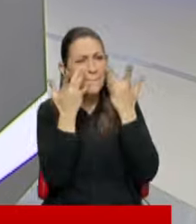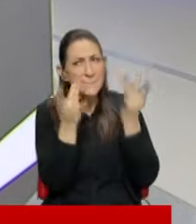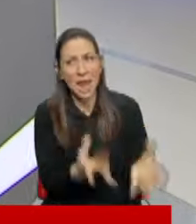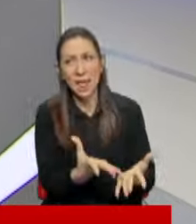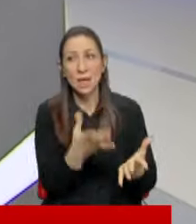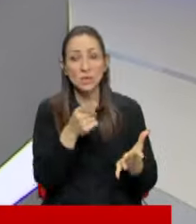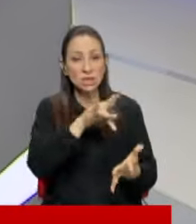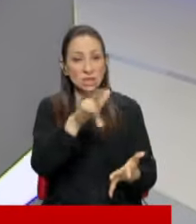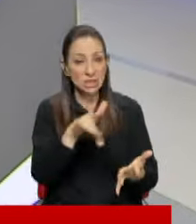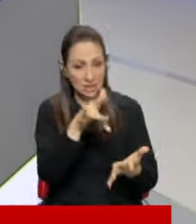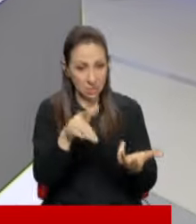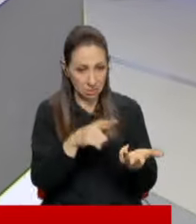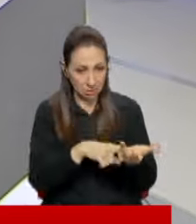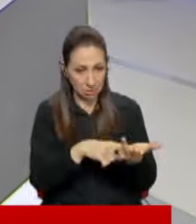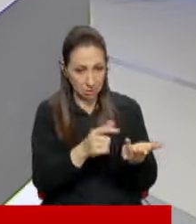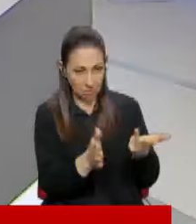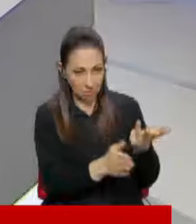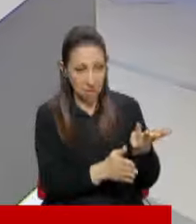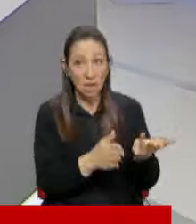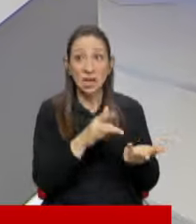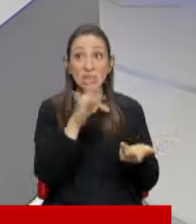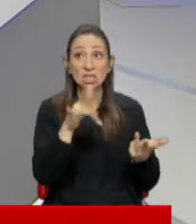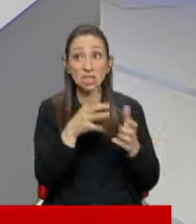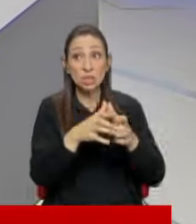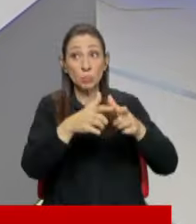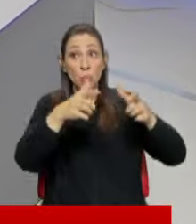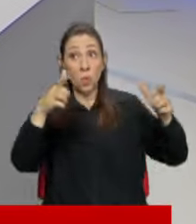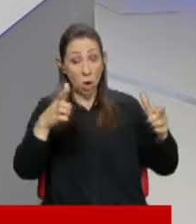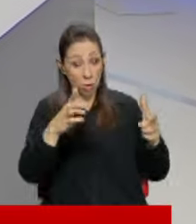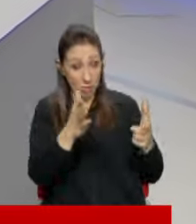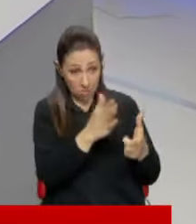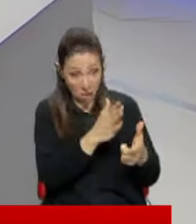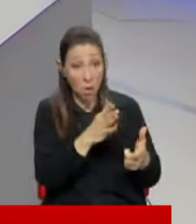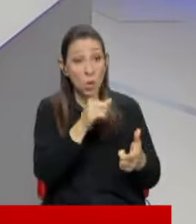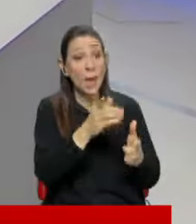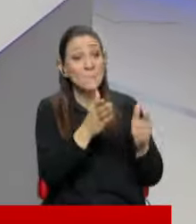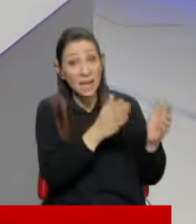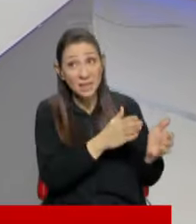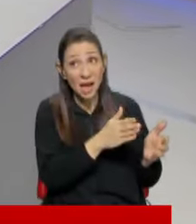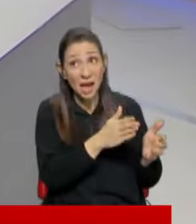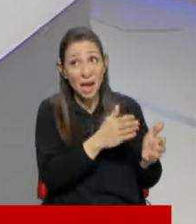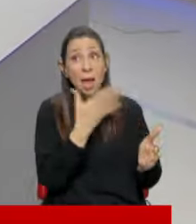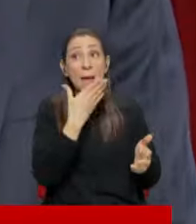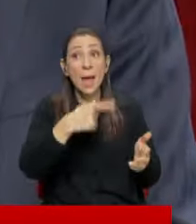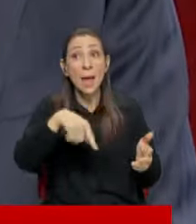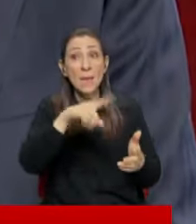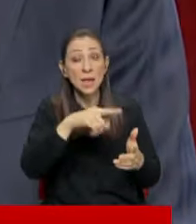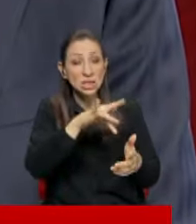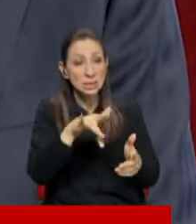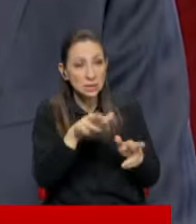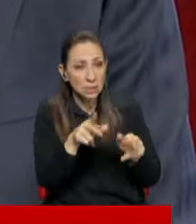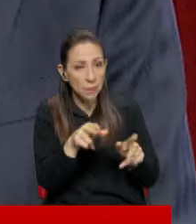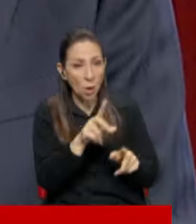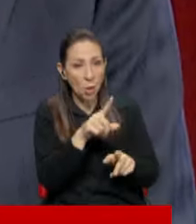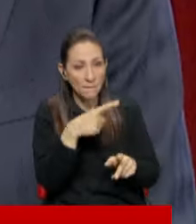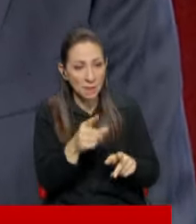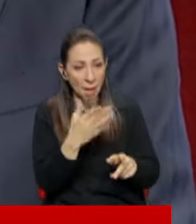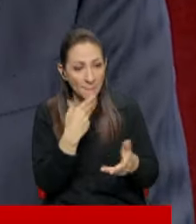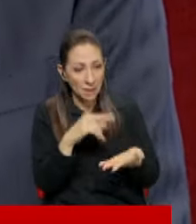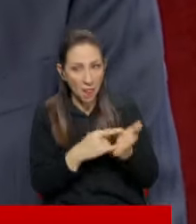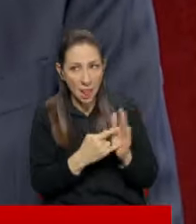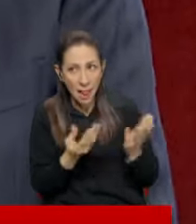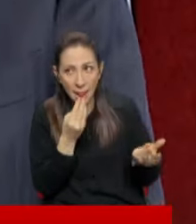Bugün işsizleri bırakın bir yana. İşsizlik giderek artıyor. Onlar bir yana, emekli de işsiz gibi yani. 10 bin lirayla emekli